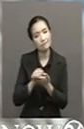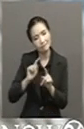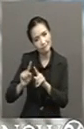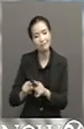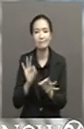ครับ